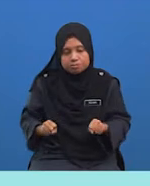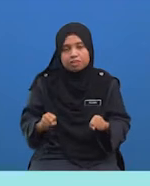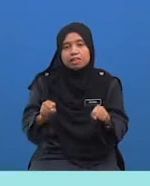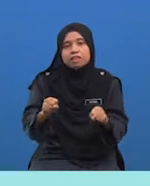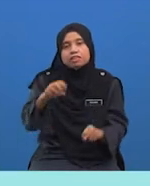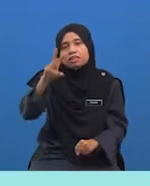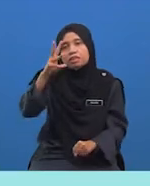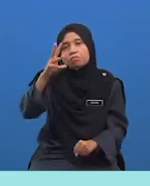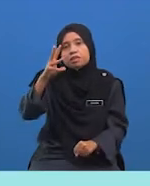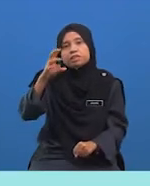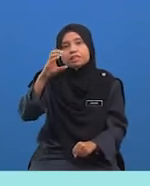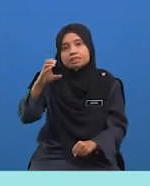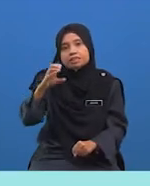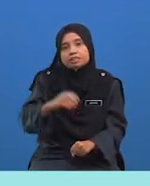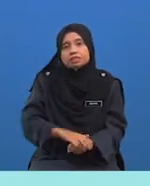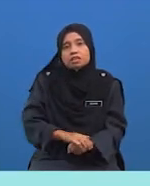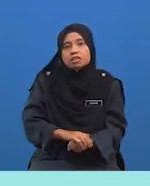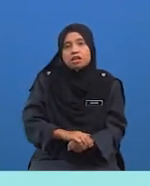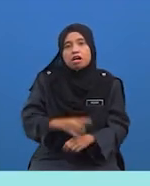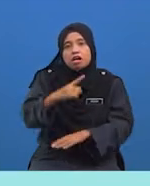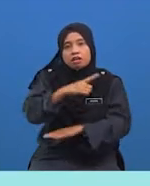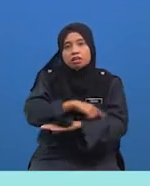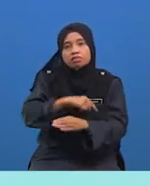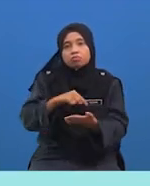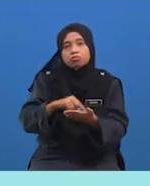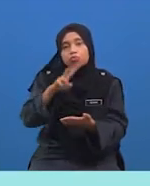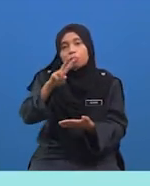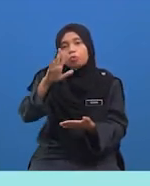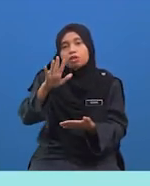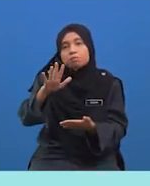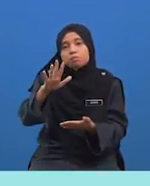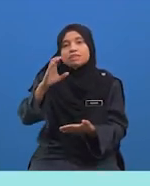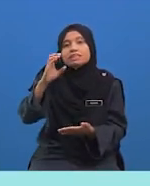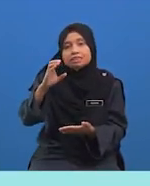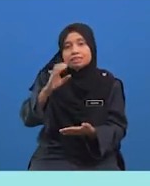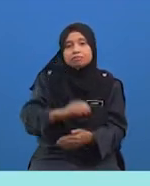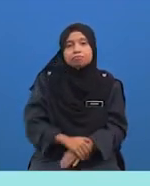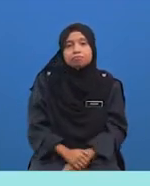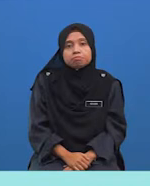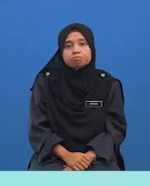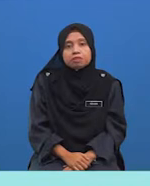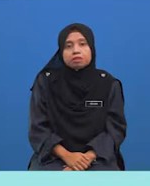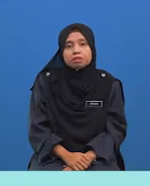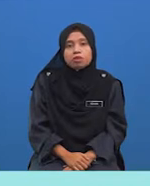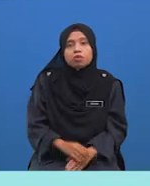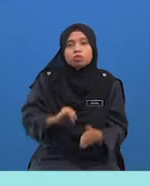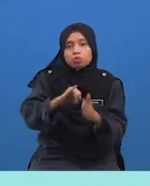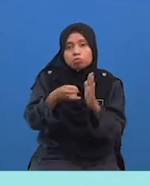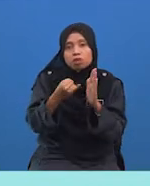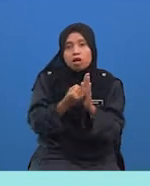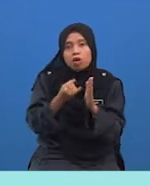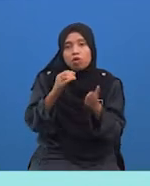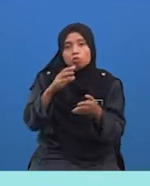iaitu 16 darjah Celsius. Julat suhu harian kira-kira 25 darjah Celsius. Jumlah